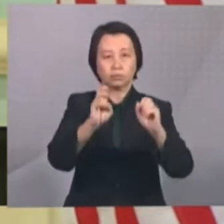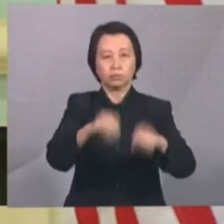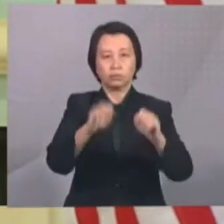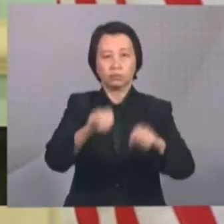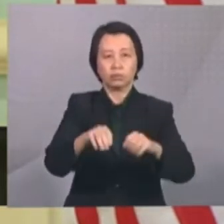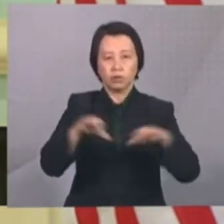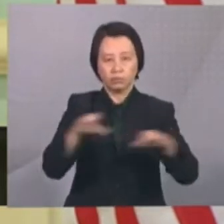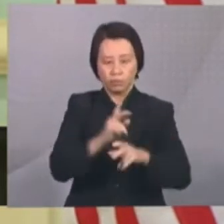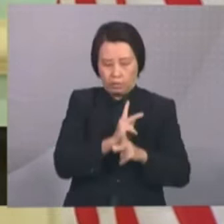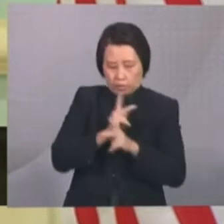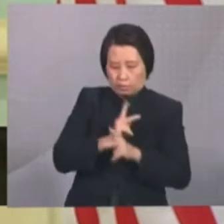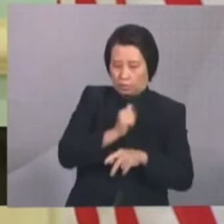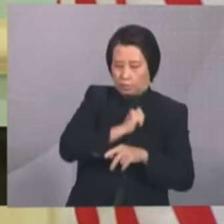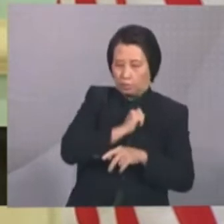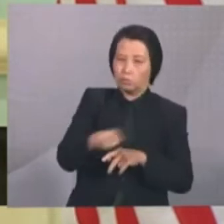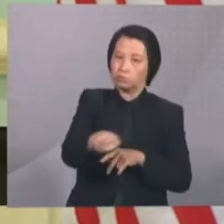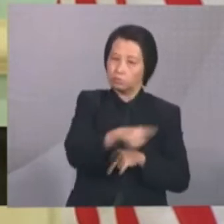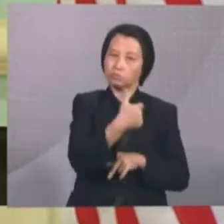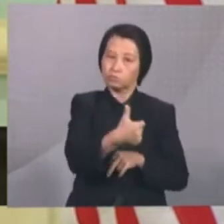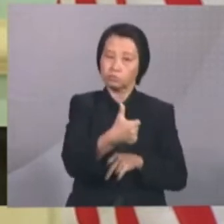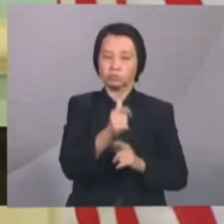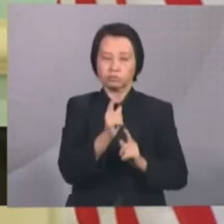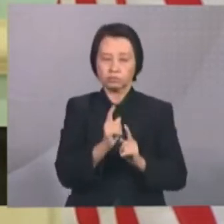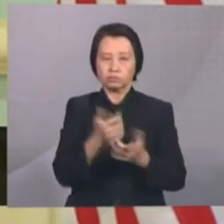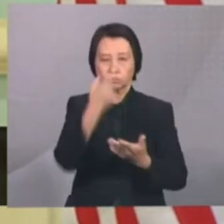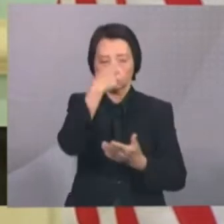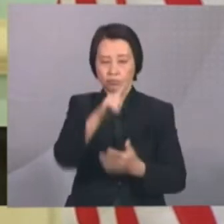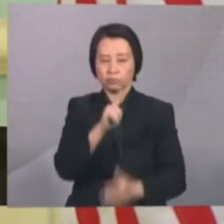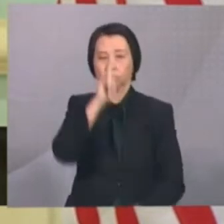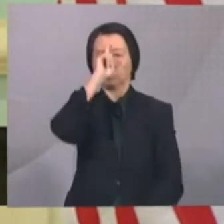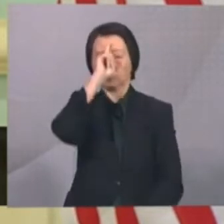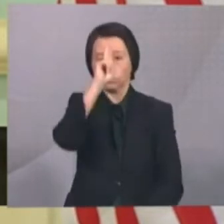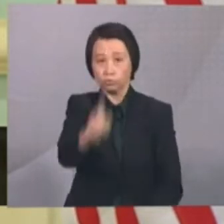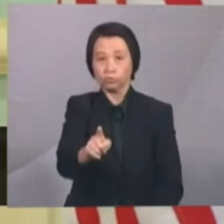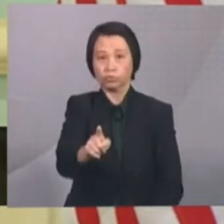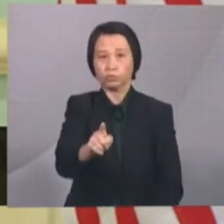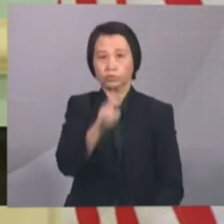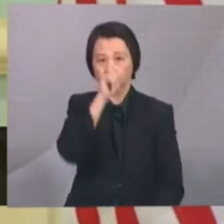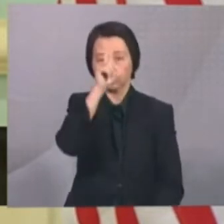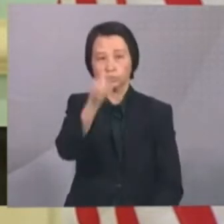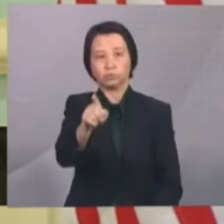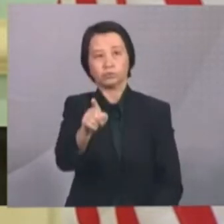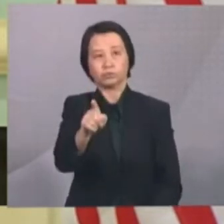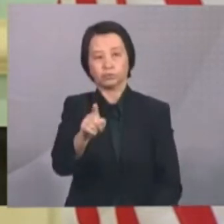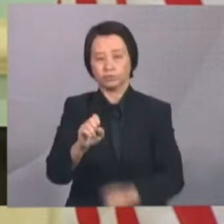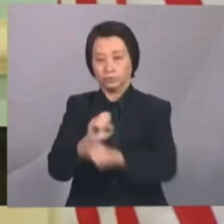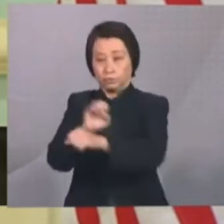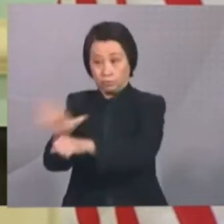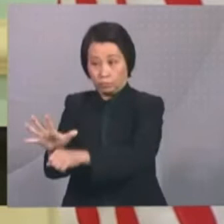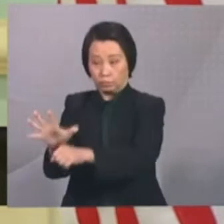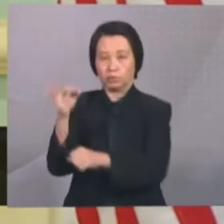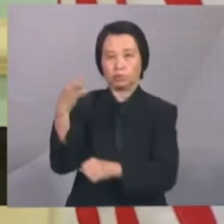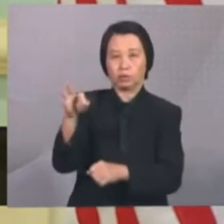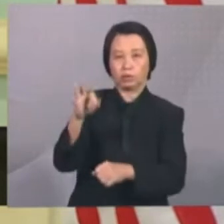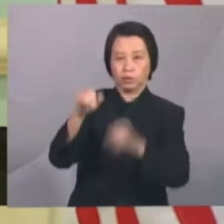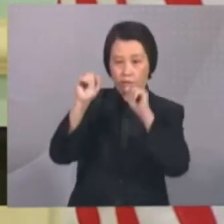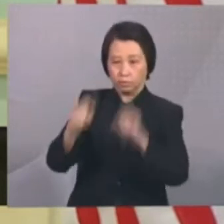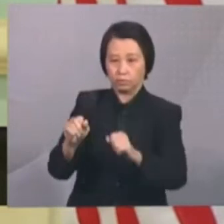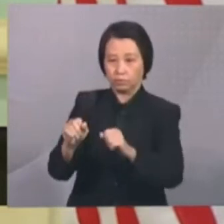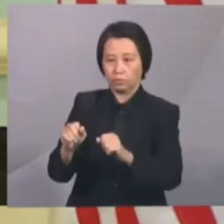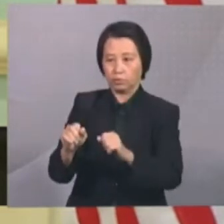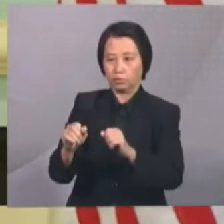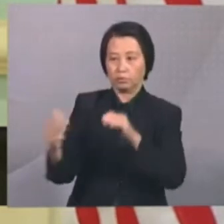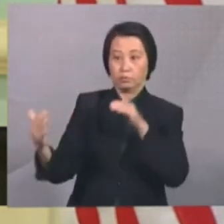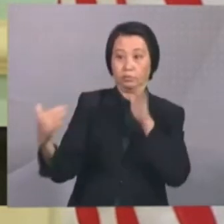Hai membuat kaulan Kediri ini bagi memastikan Qweena ntd dapat